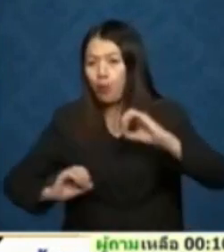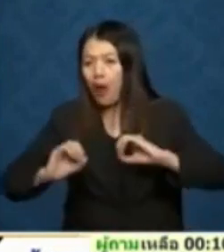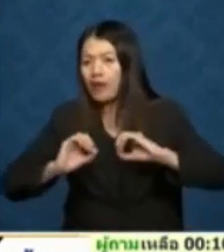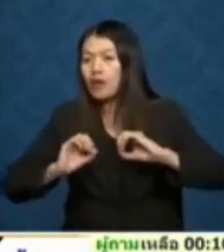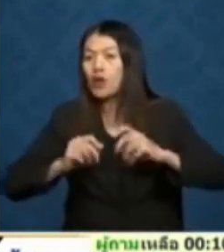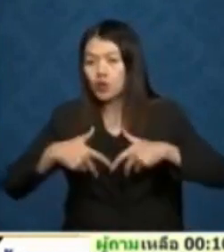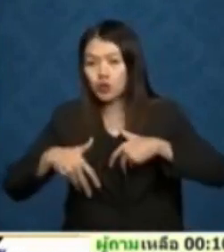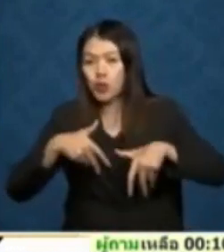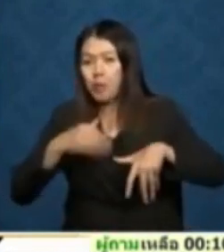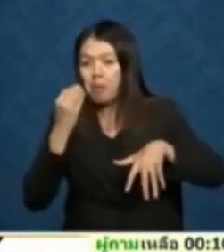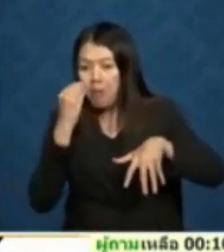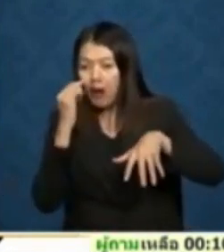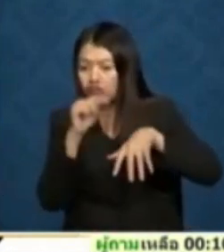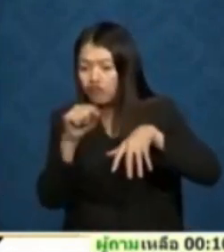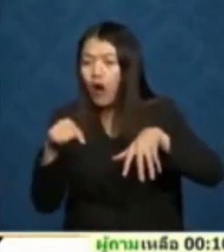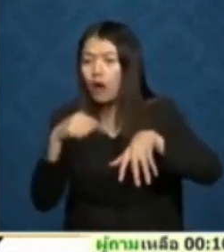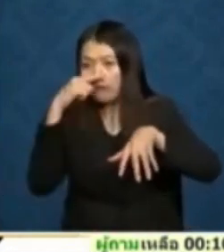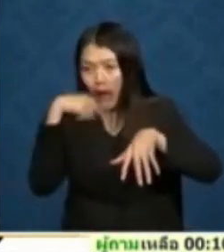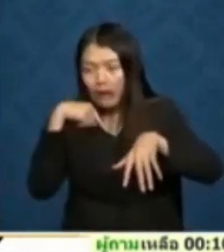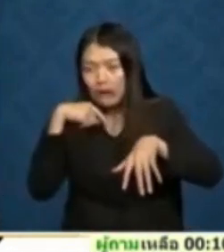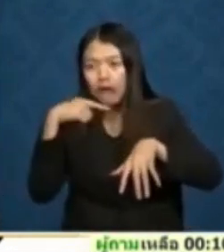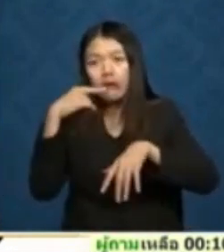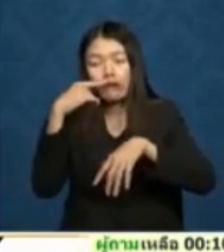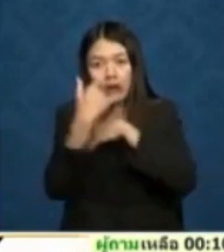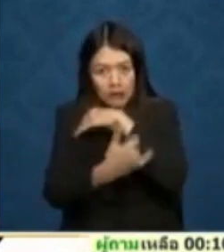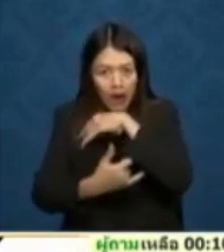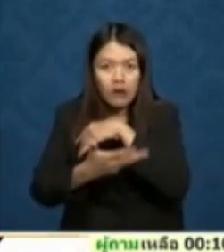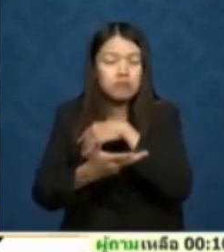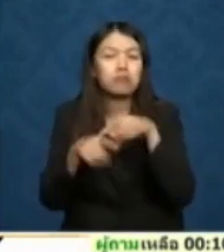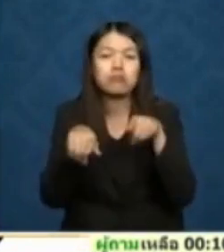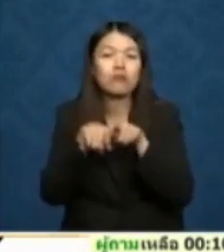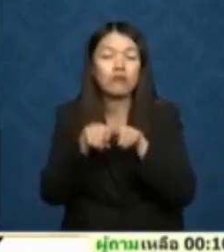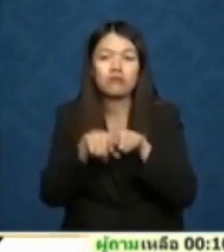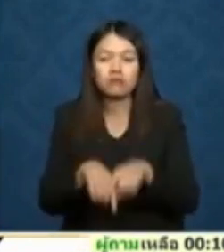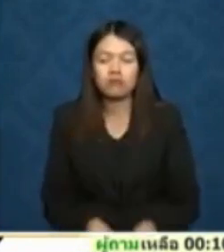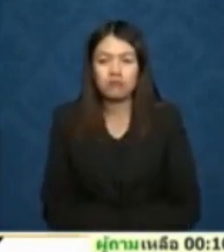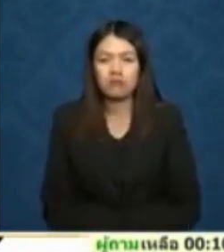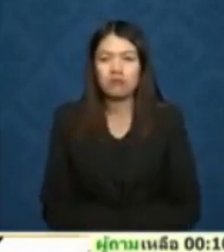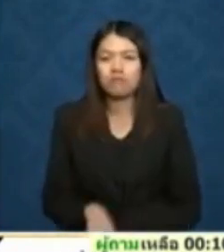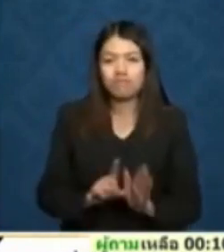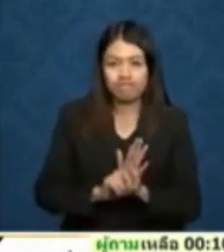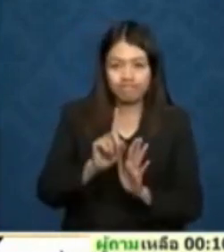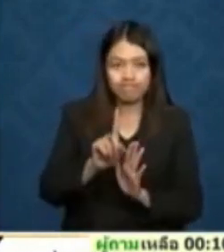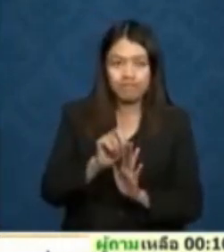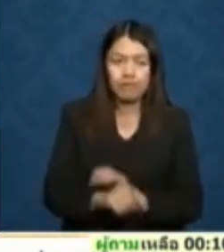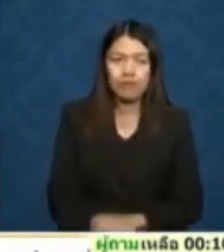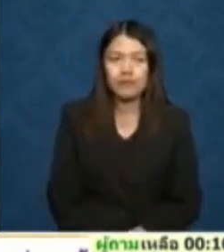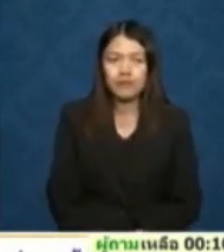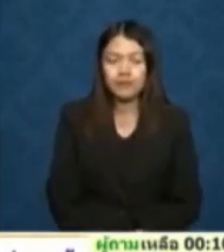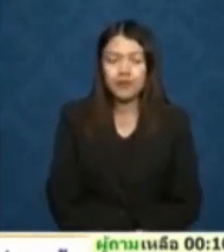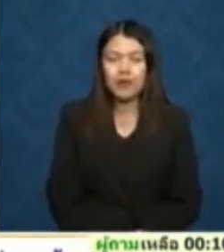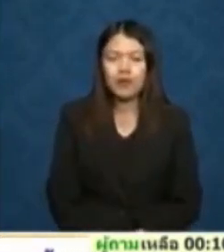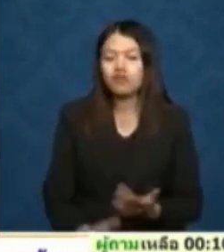นทั้งไทยและชาวต่างชาติเป็นประเด็นที่1 นะครับที่เข้ามาอาศัยอยู่ในประเท